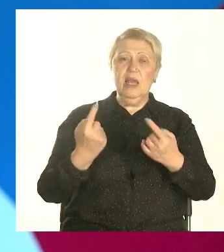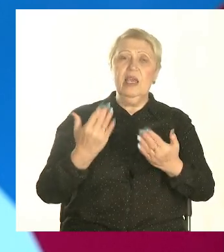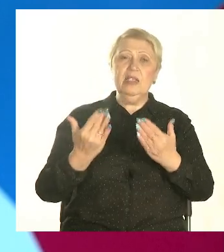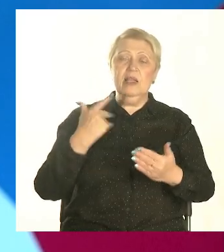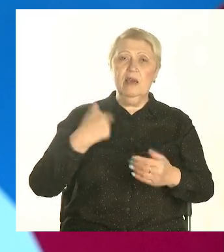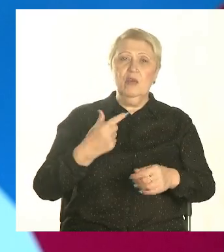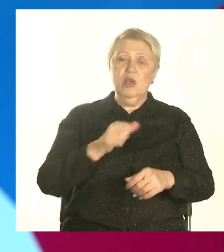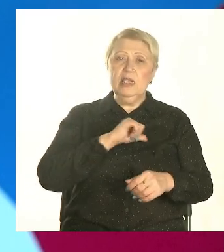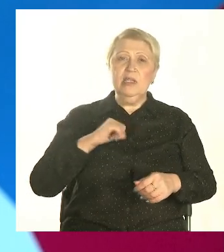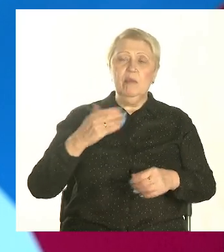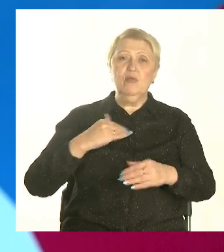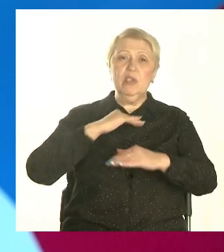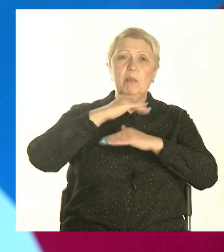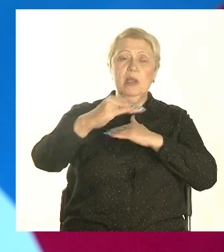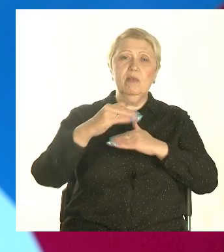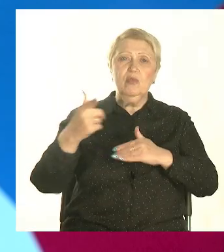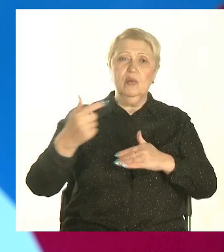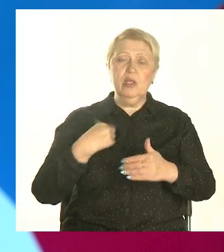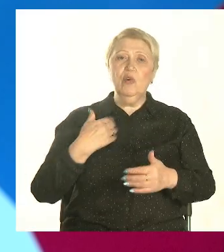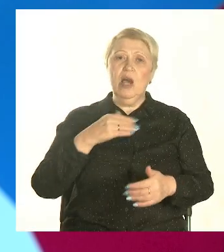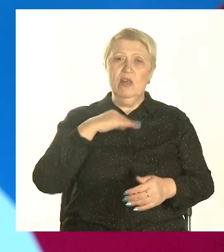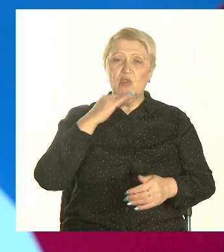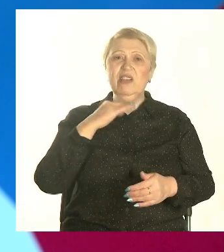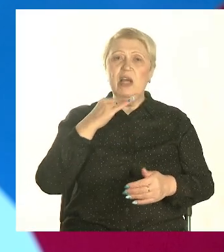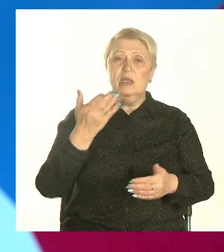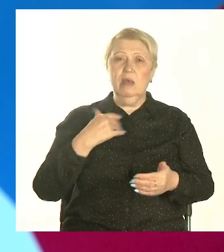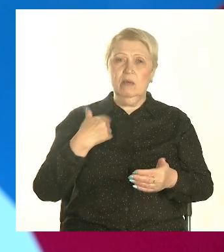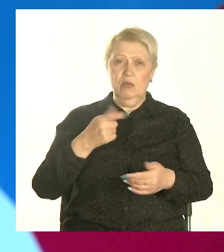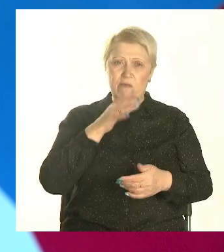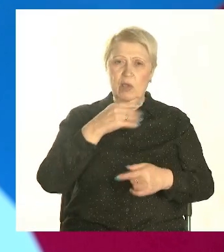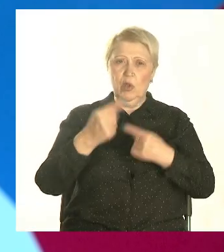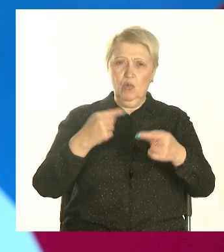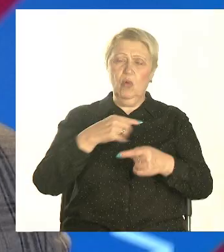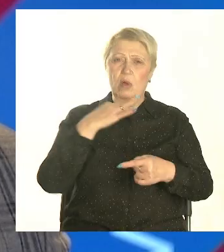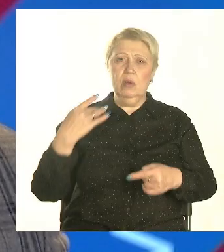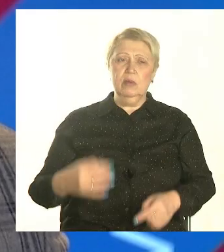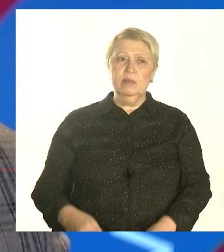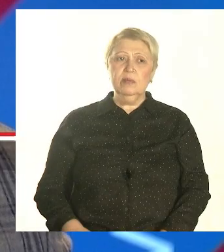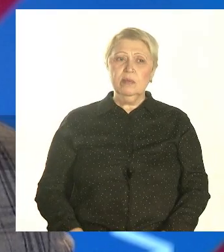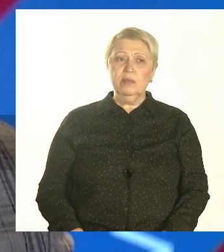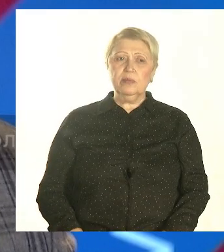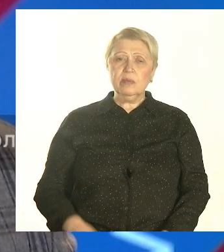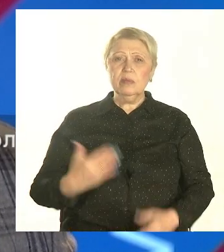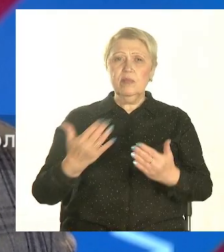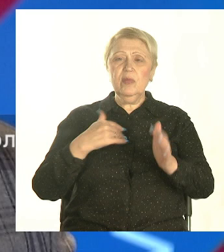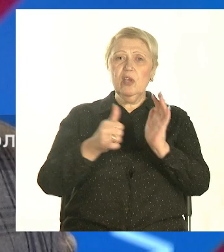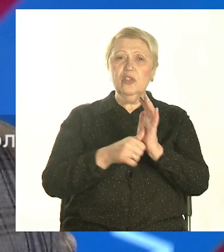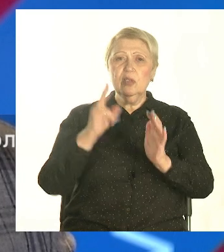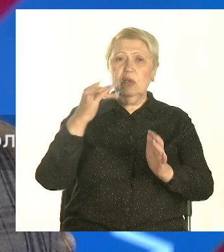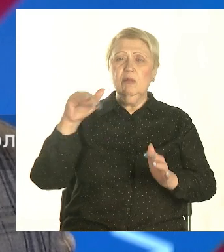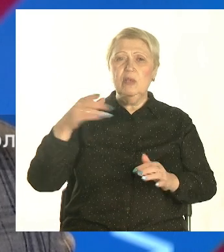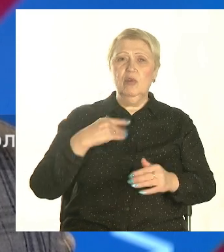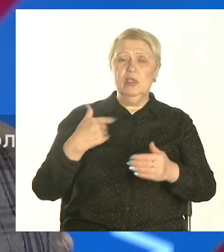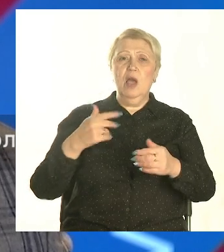словах. А его надолго хватит? Вот того, который в 60 километрах от города. Ну, проектная мощность его, по-моему,